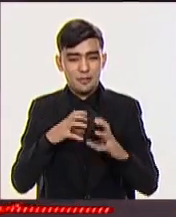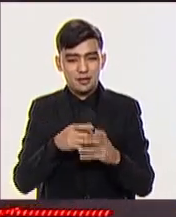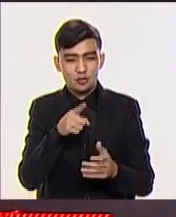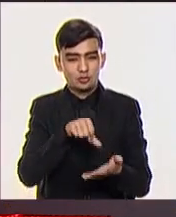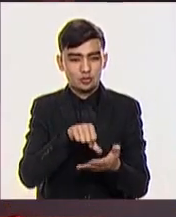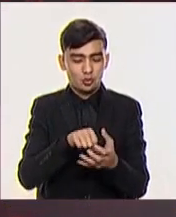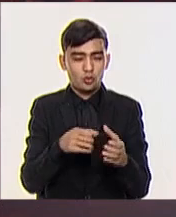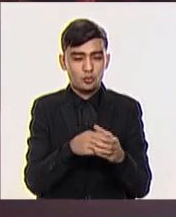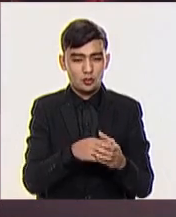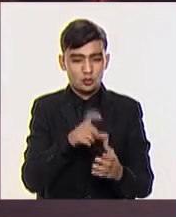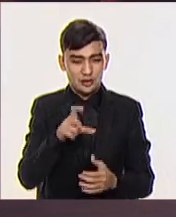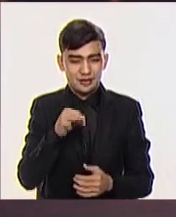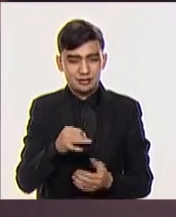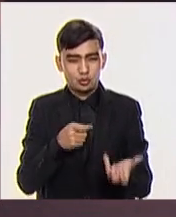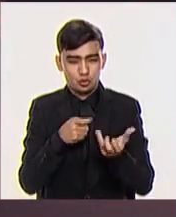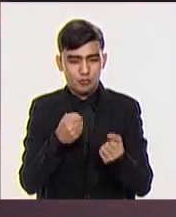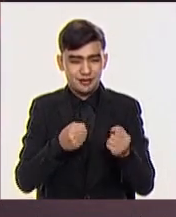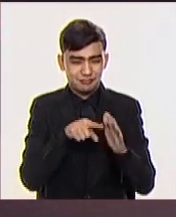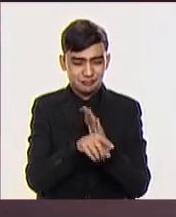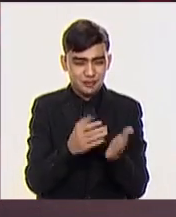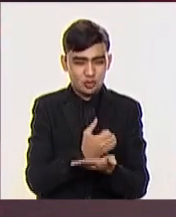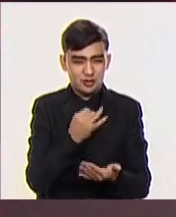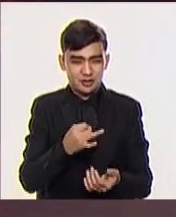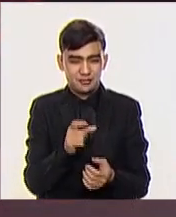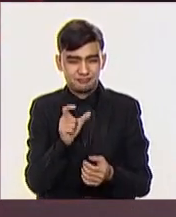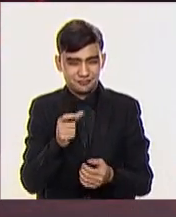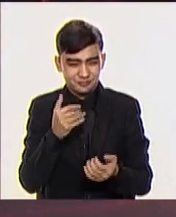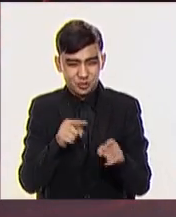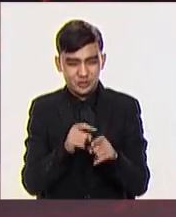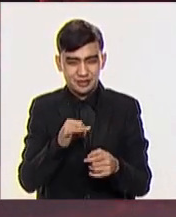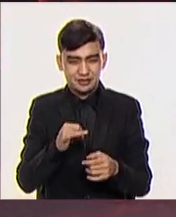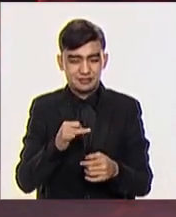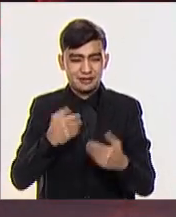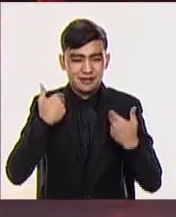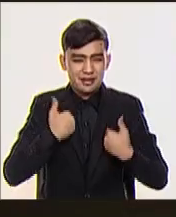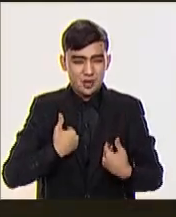людей, в машинах которых нашли ружья, патроны и тушу краснокнижного джейрана.